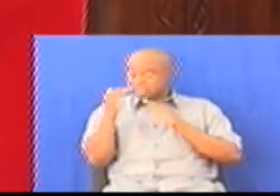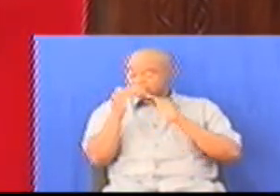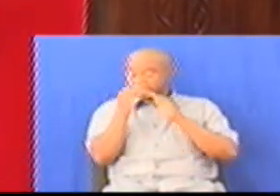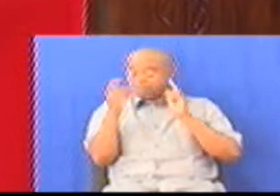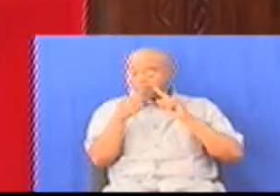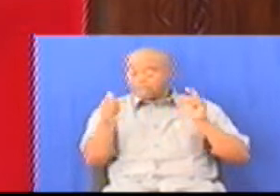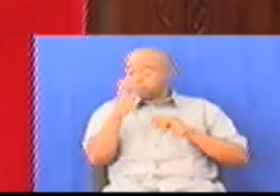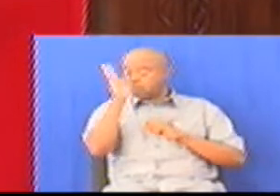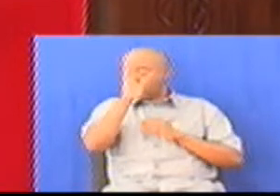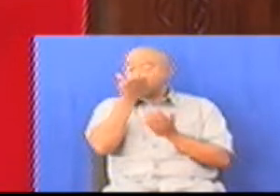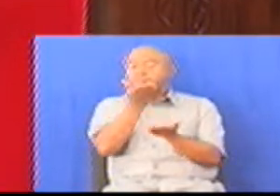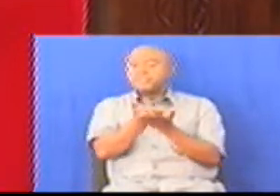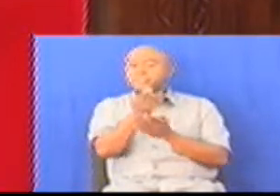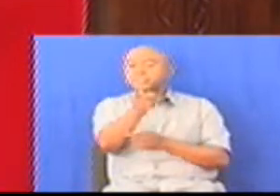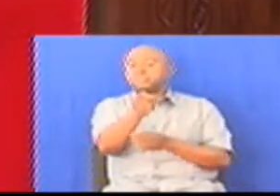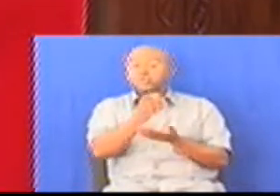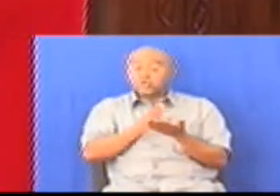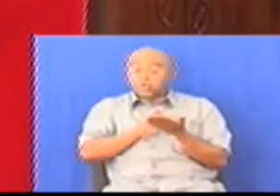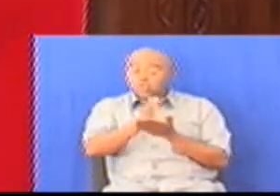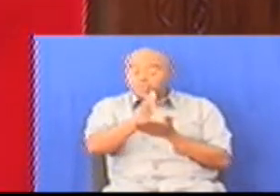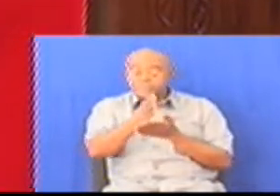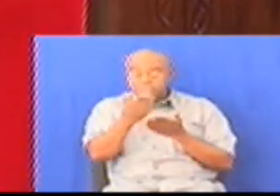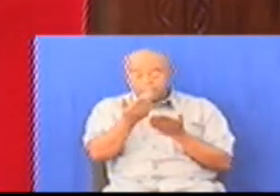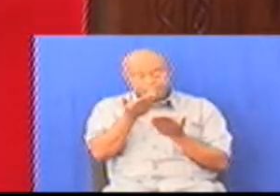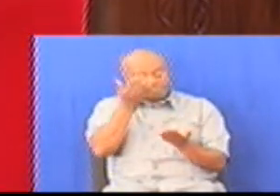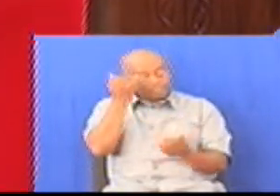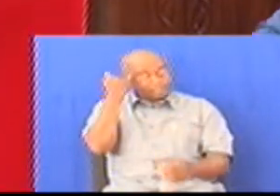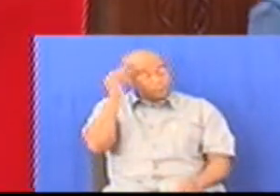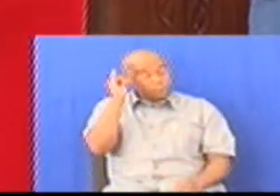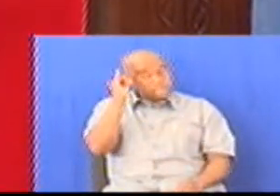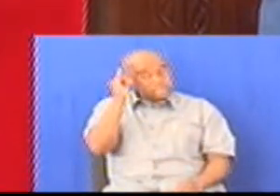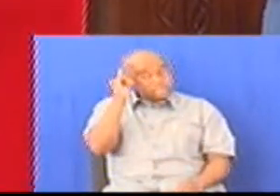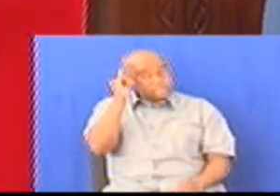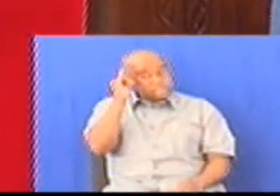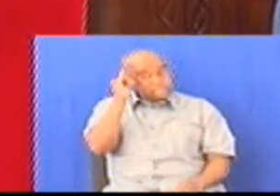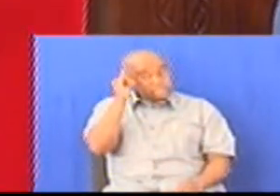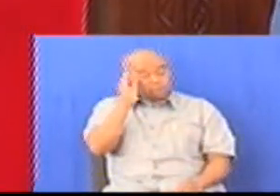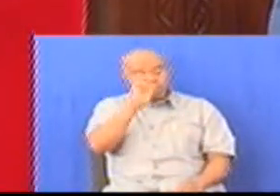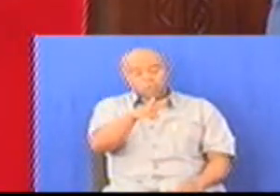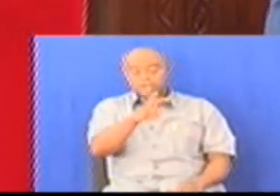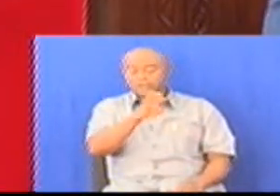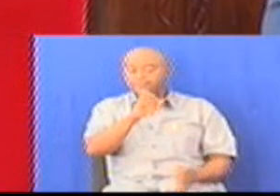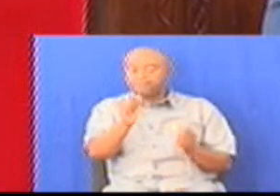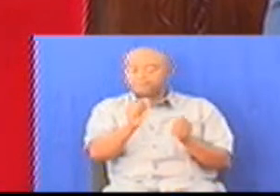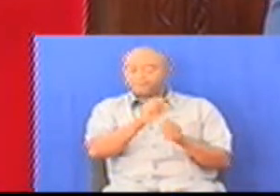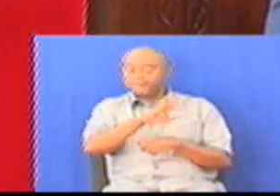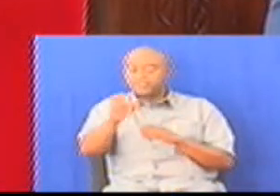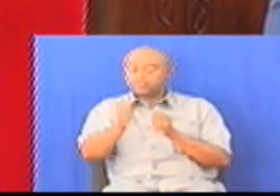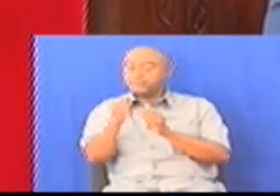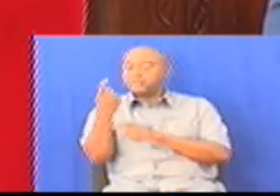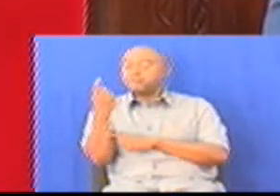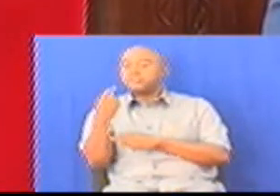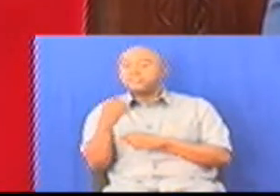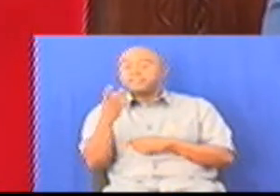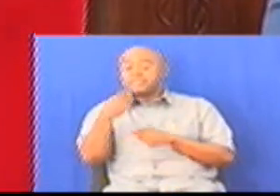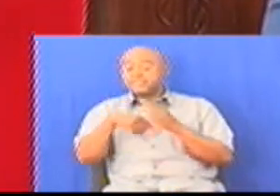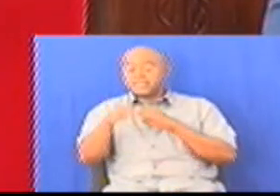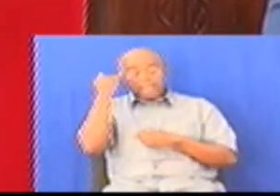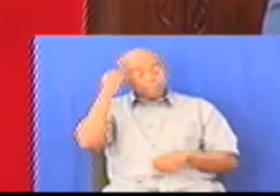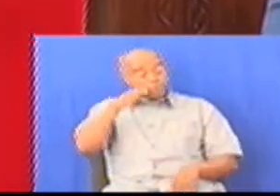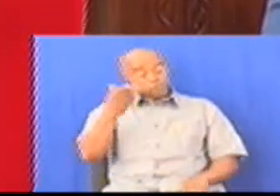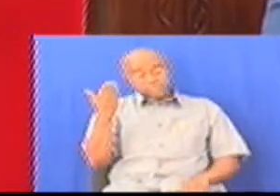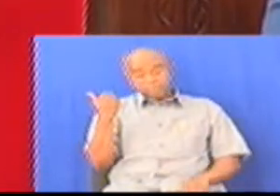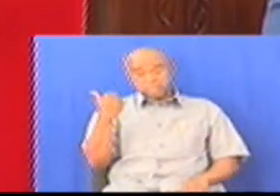ya msemaji wa kambi rasmi ya upinzani bungeni wakati wa mswada wa sheria ya fedha mwaka 2011. Katika maoni hayo, kambi rasmi ya upinzani bungeni